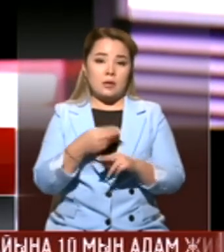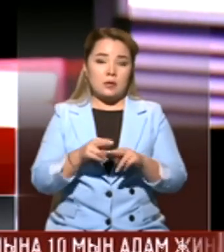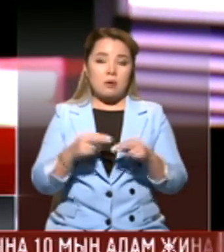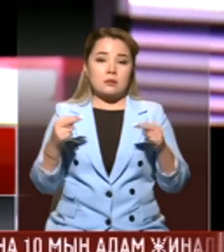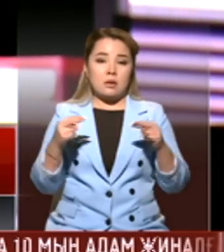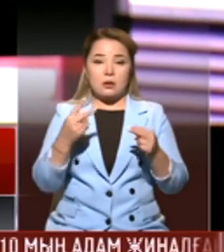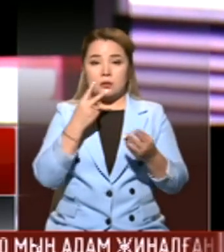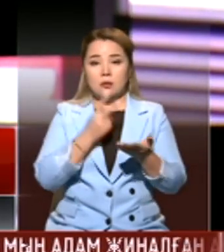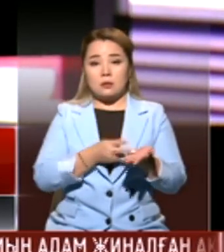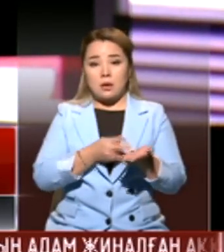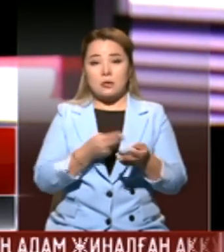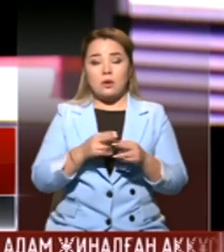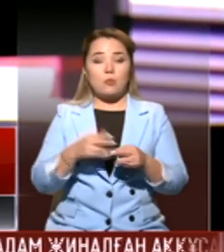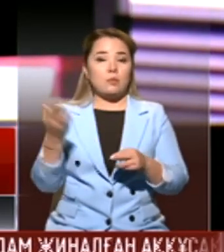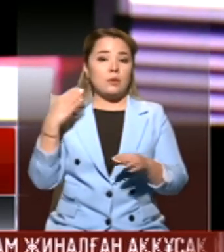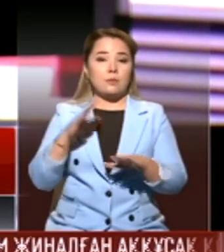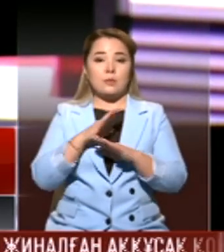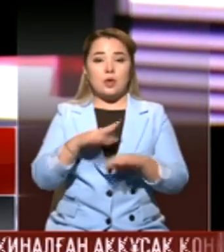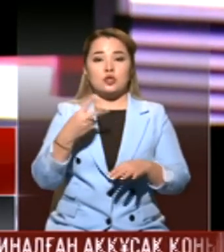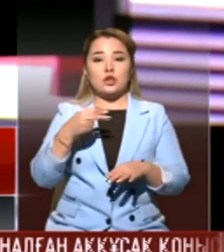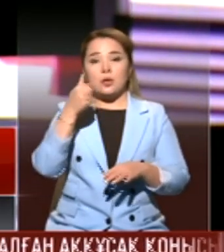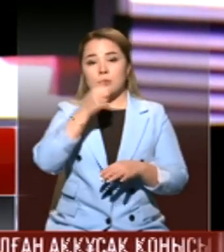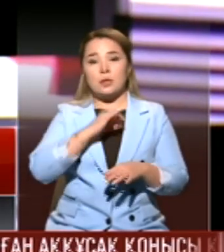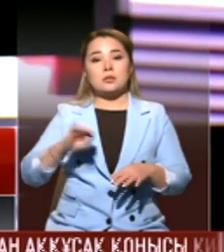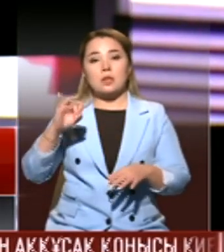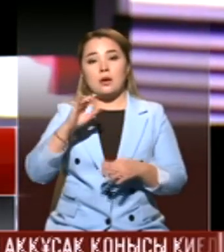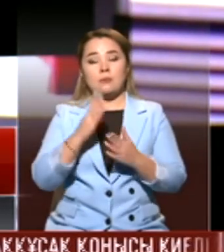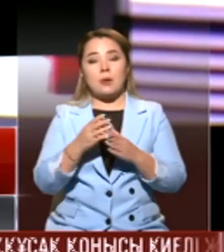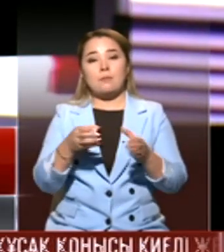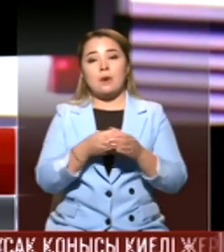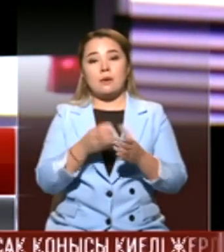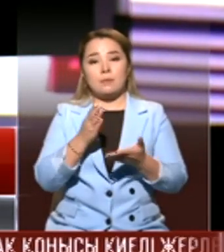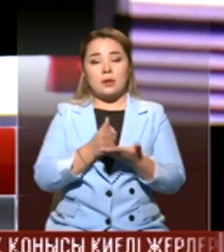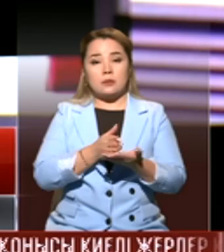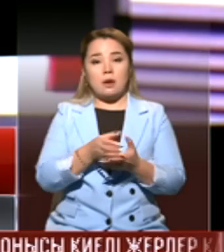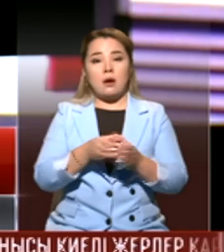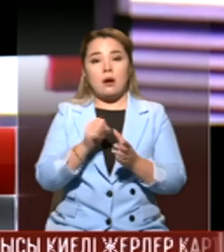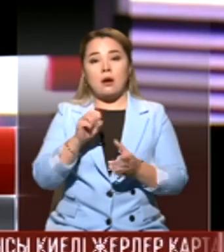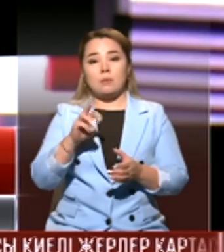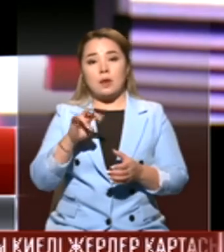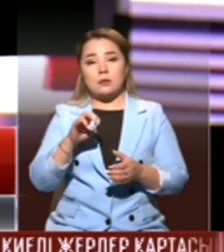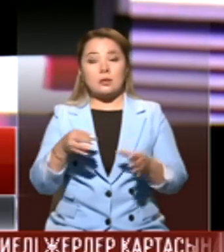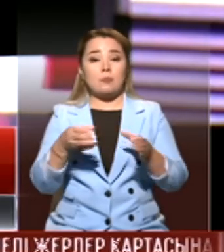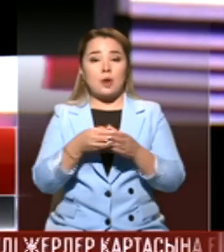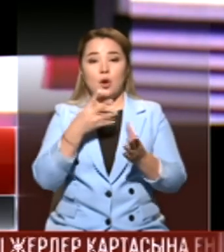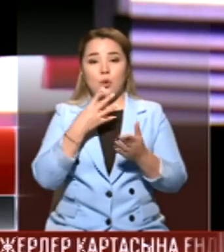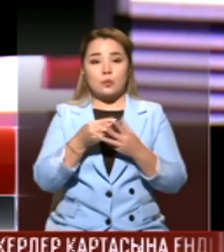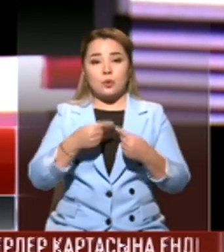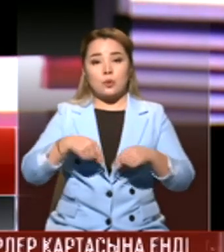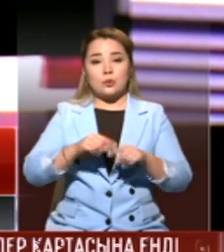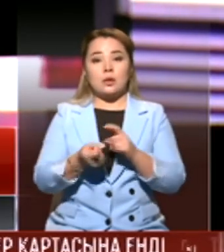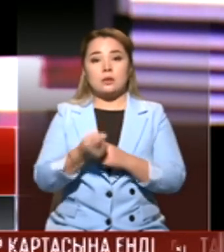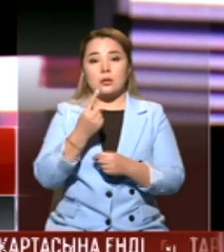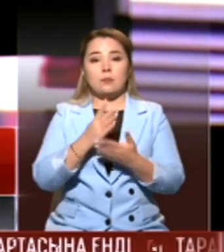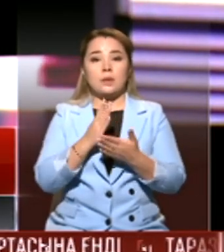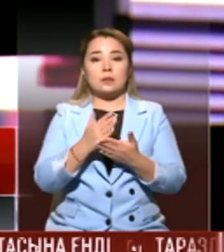дәлел, бұрын соңды болмаған 20 жылдық тарихы бар партиямыз ғой, Аманат партиясы биылғы өзінің тұғырнамасын